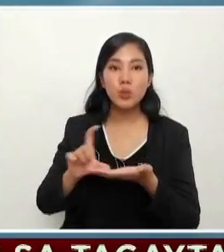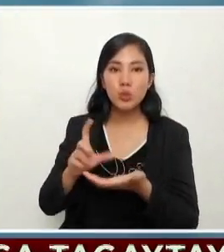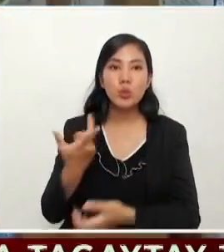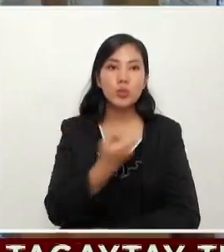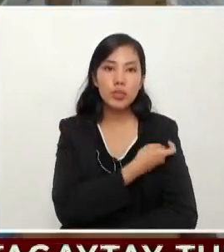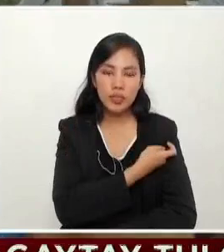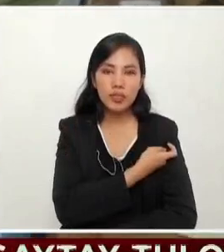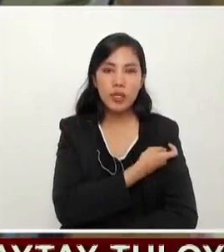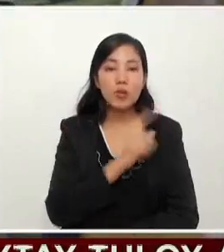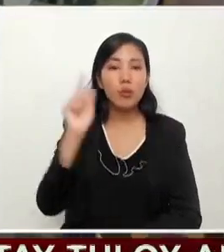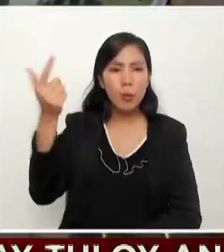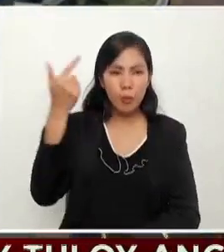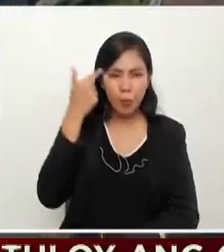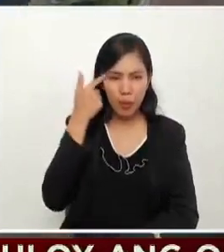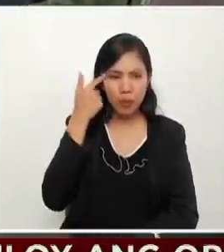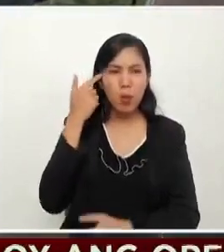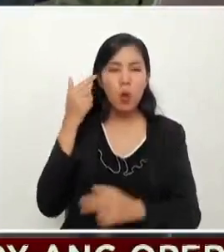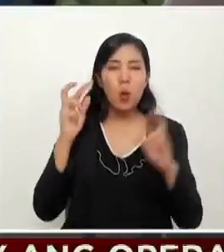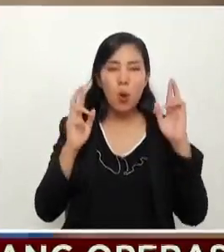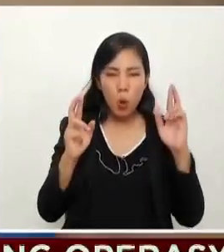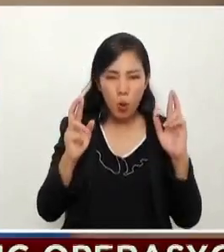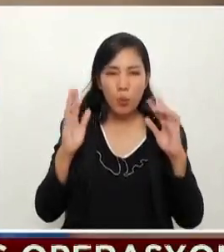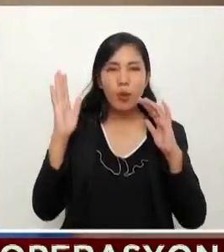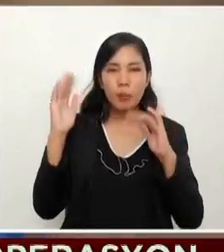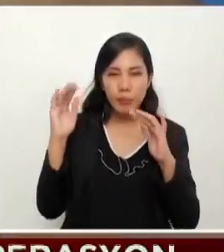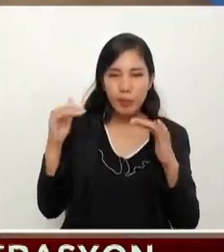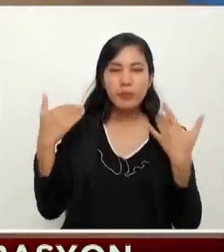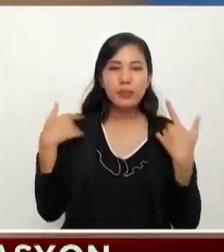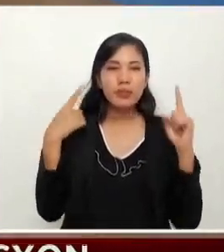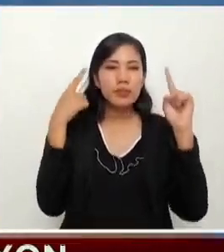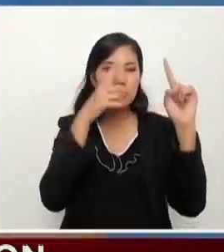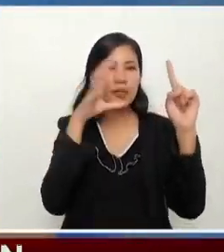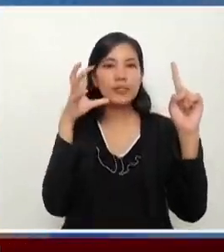ngayong Hulyo sa inaasahang delivery sa Pilipinas ng nasa